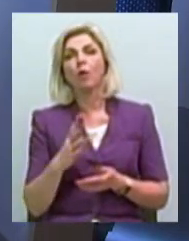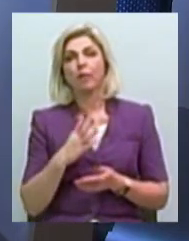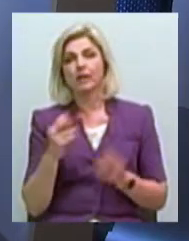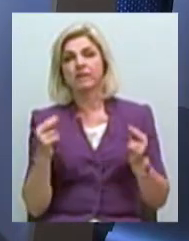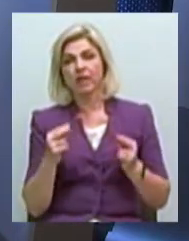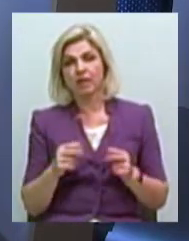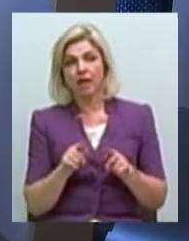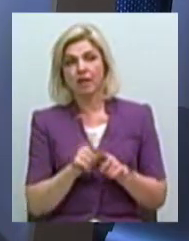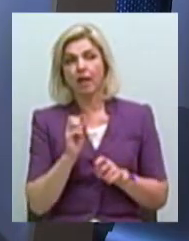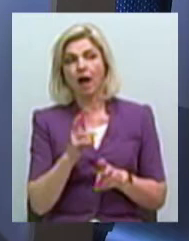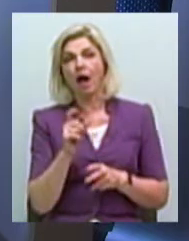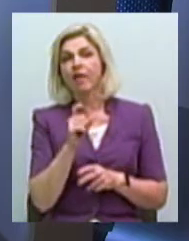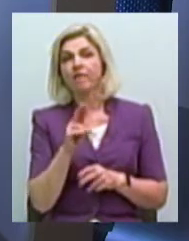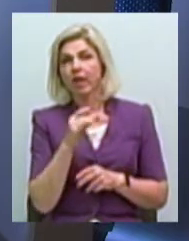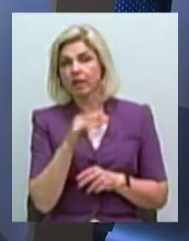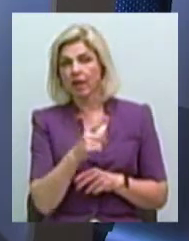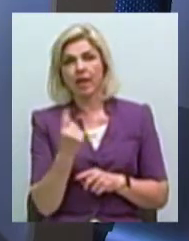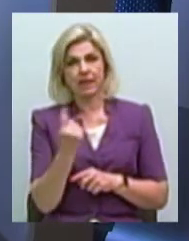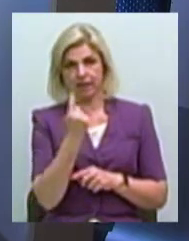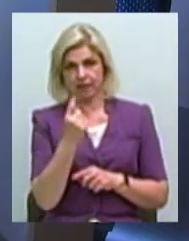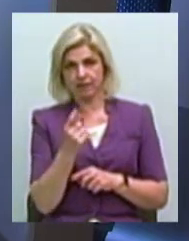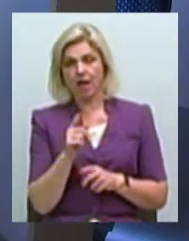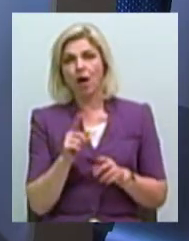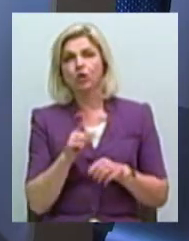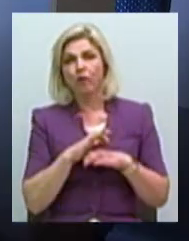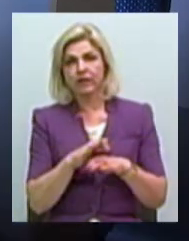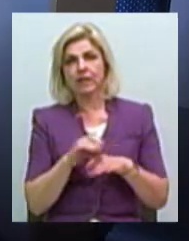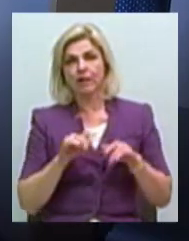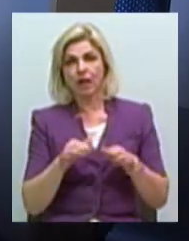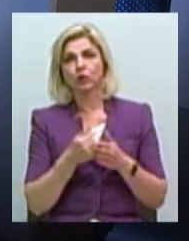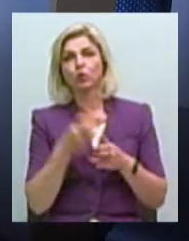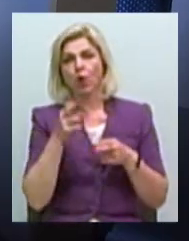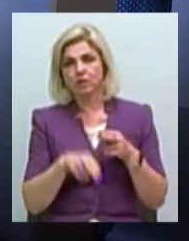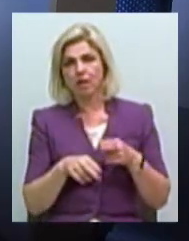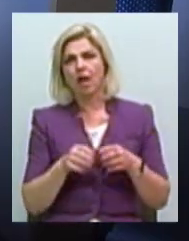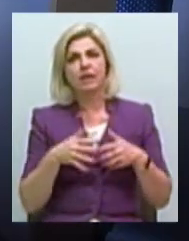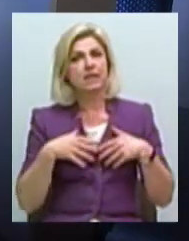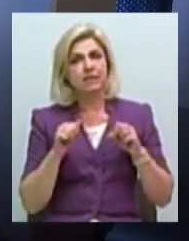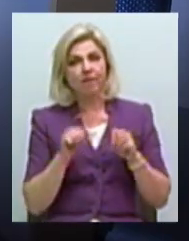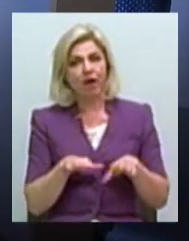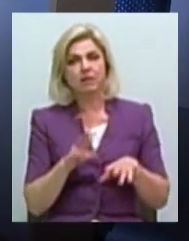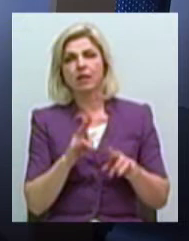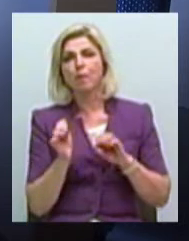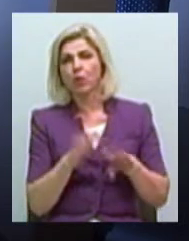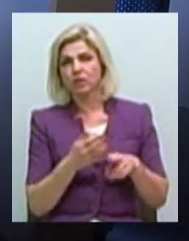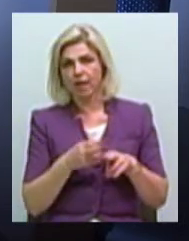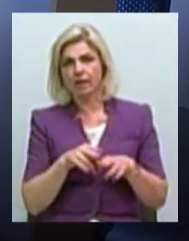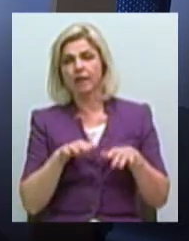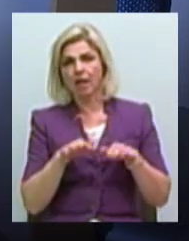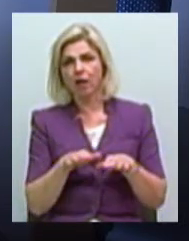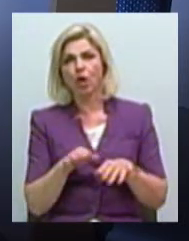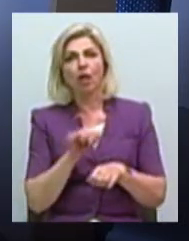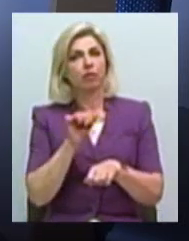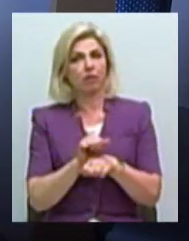Евгений, единицы, которые хотят довести дело до конца, действительно не сдаваться, не бросать это дело, не передумать на полпути, потому